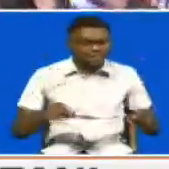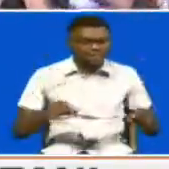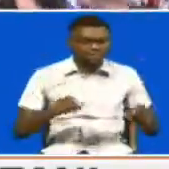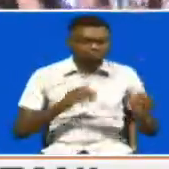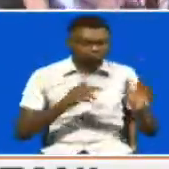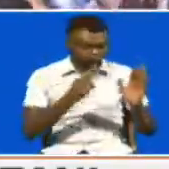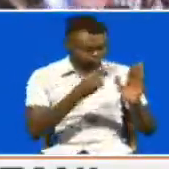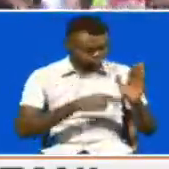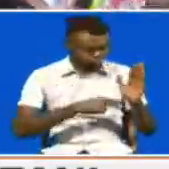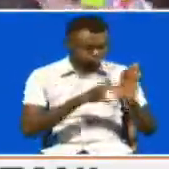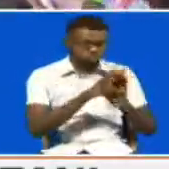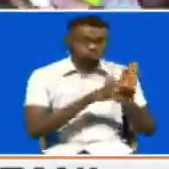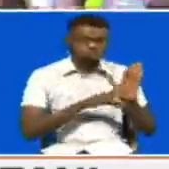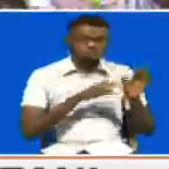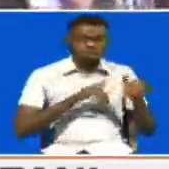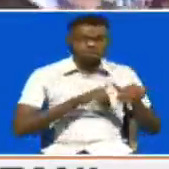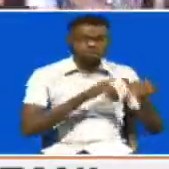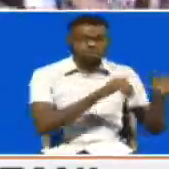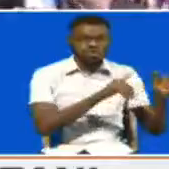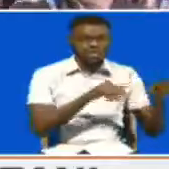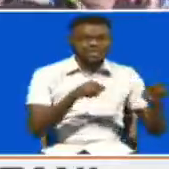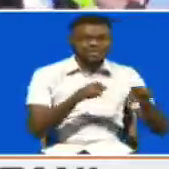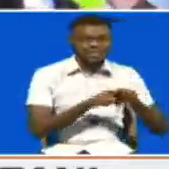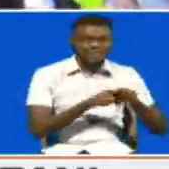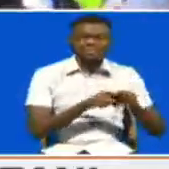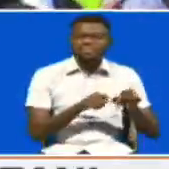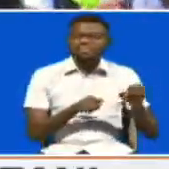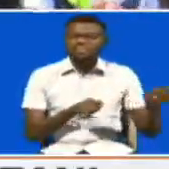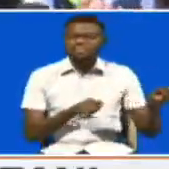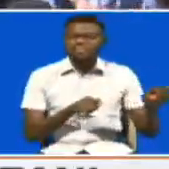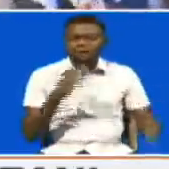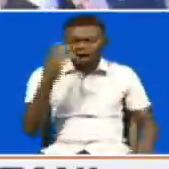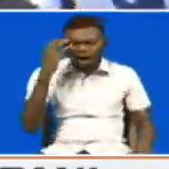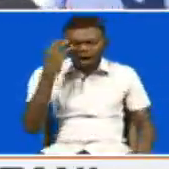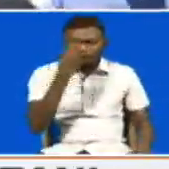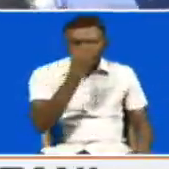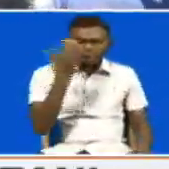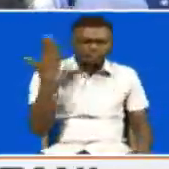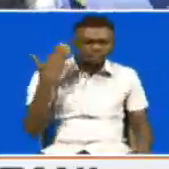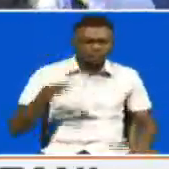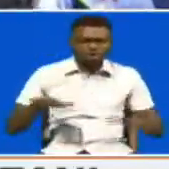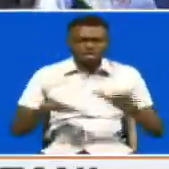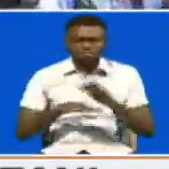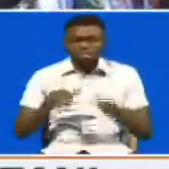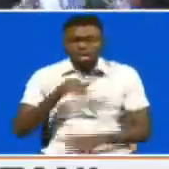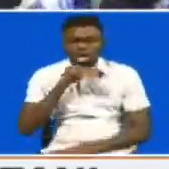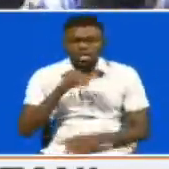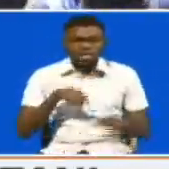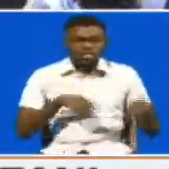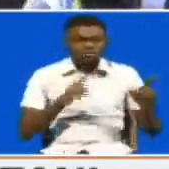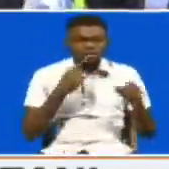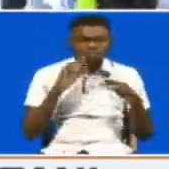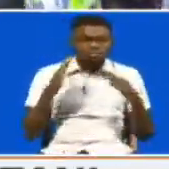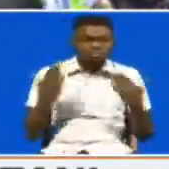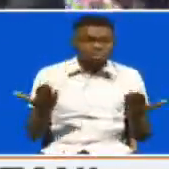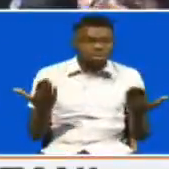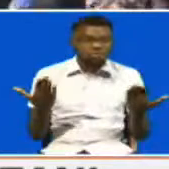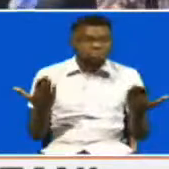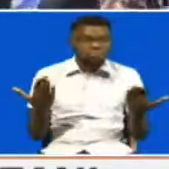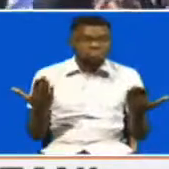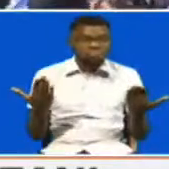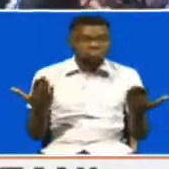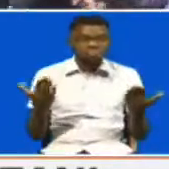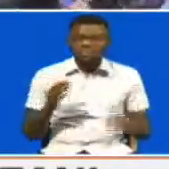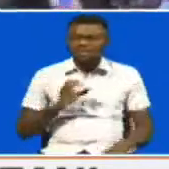katiba, huku mgombea wake mwenza kwenye uchaguzi uliopita Martha Karua akisema kuwa hata ikibidi